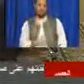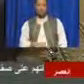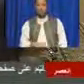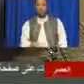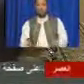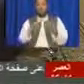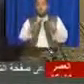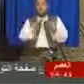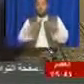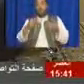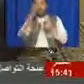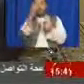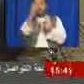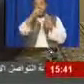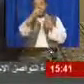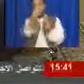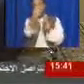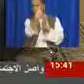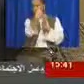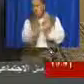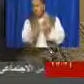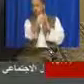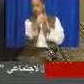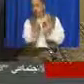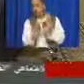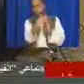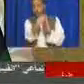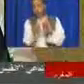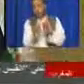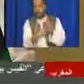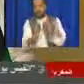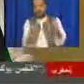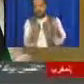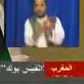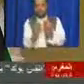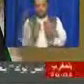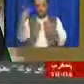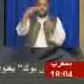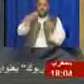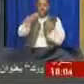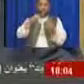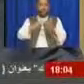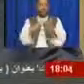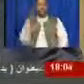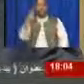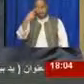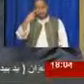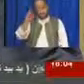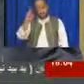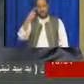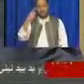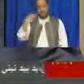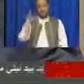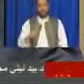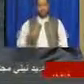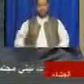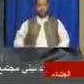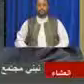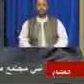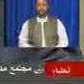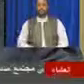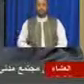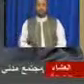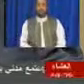الدافع في المصالحه يمنع مثل هذا التوجه ويمنع لك المغرضين لتحقيق ماربهم صحيح هذا امر